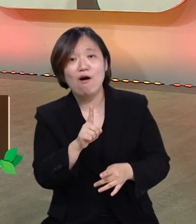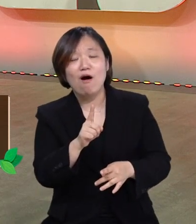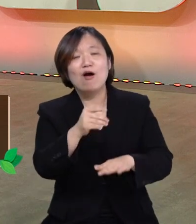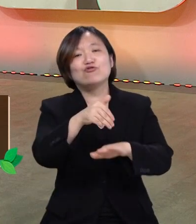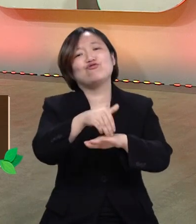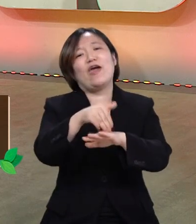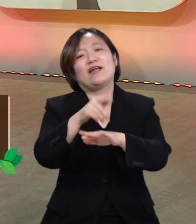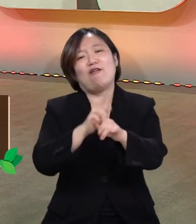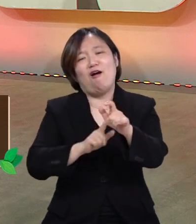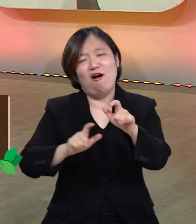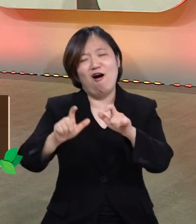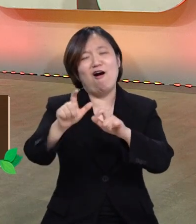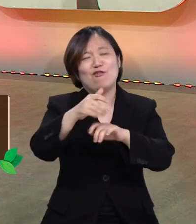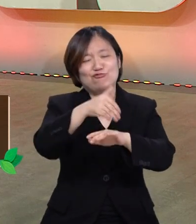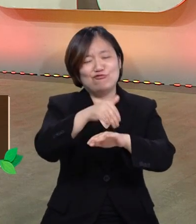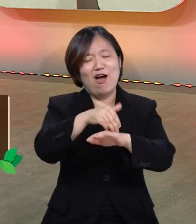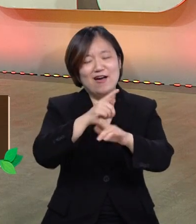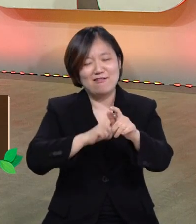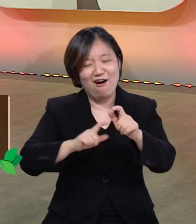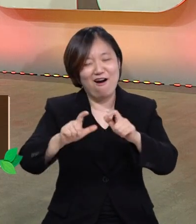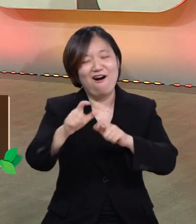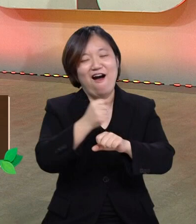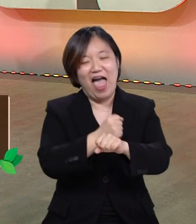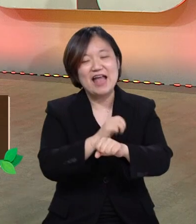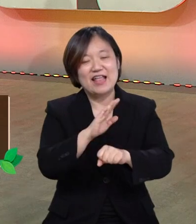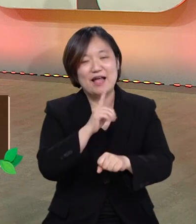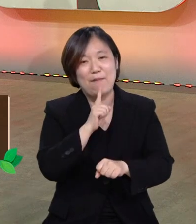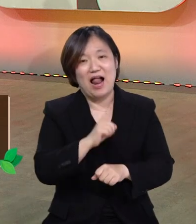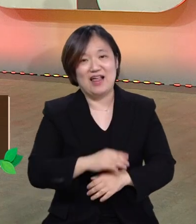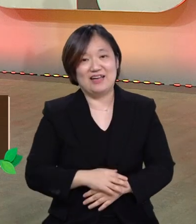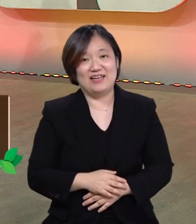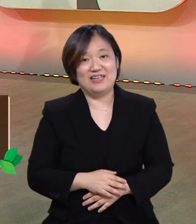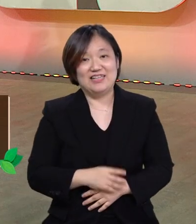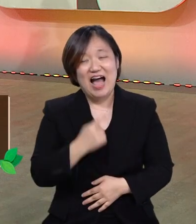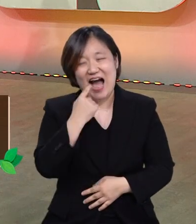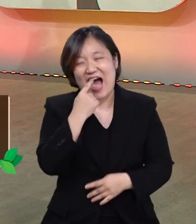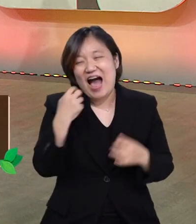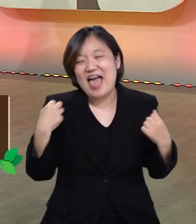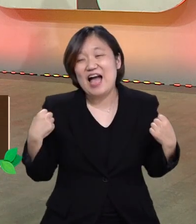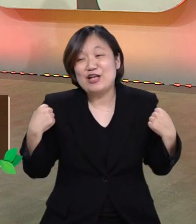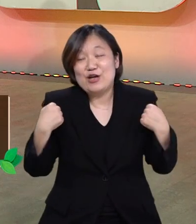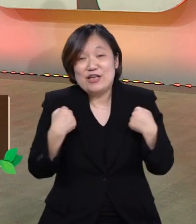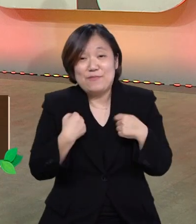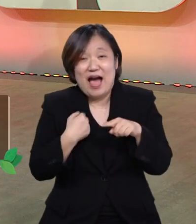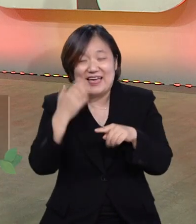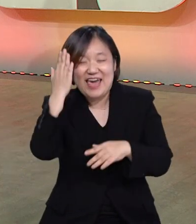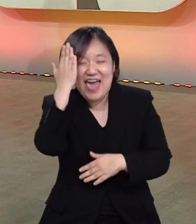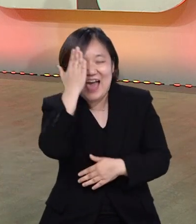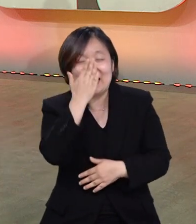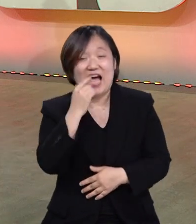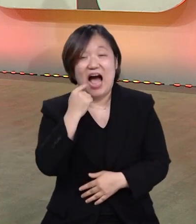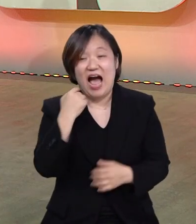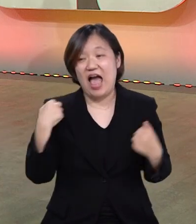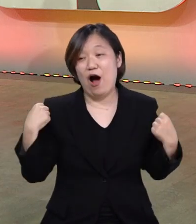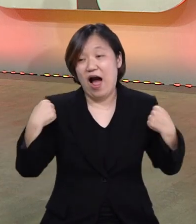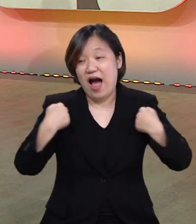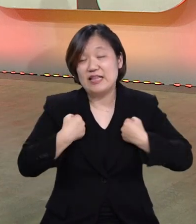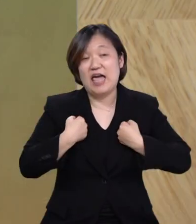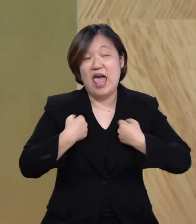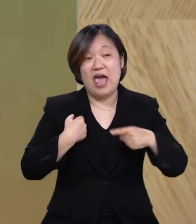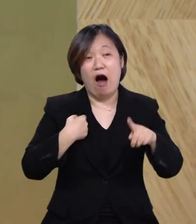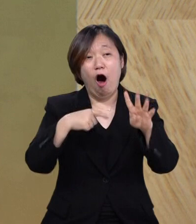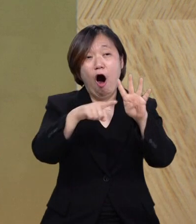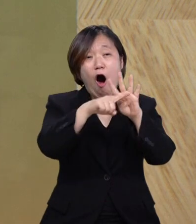닦아야 된다는 뜻이겠죠 더 닦아야 된다 이렇게 하얀 옷을 입을 정도로 하얗게 업장이 다